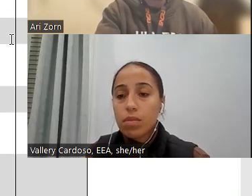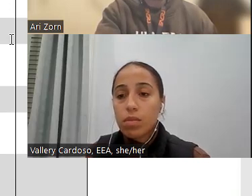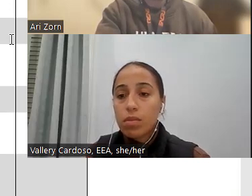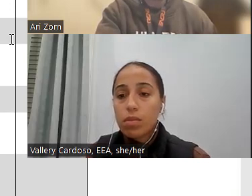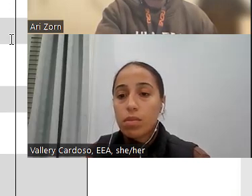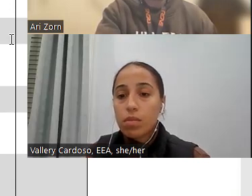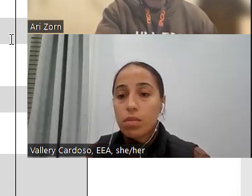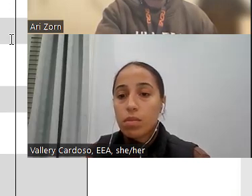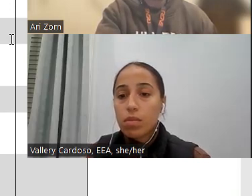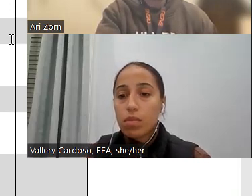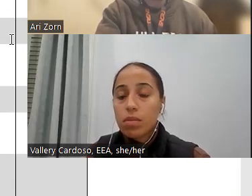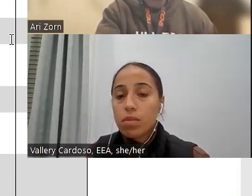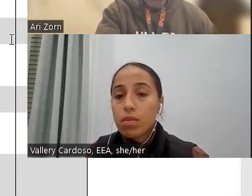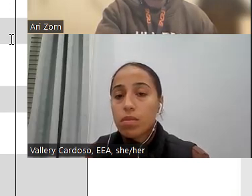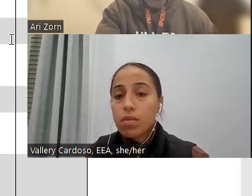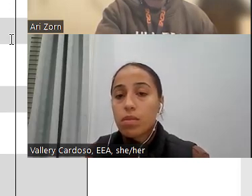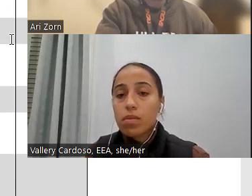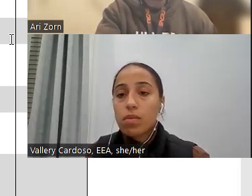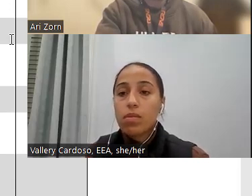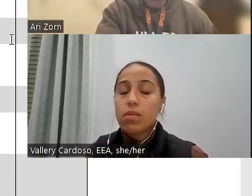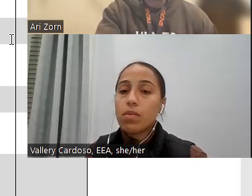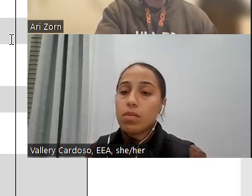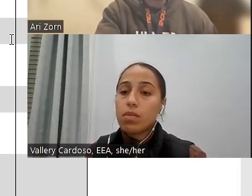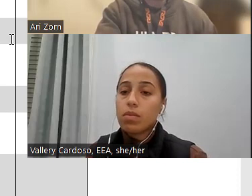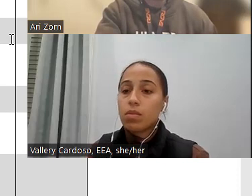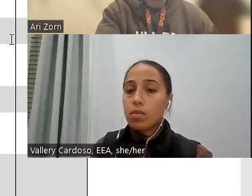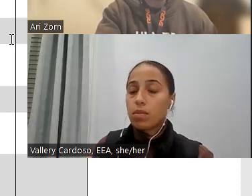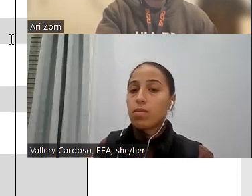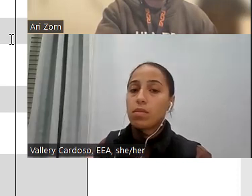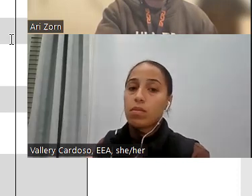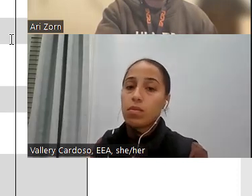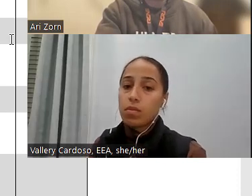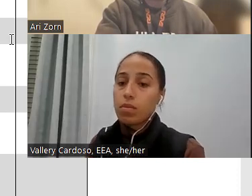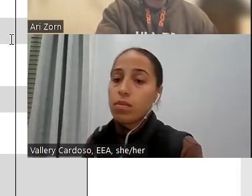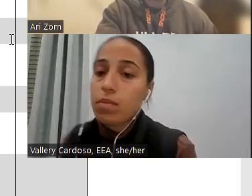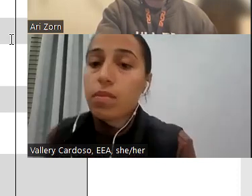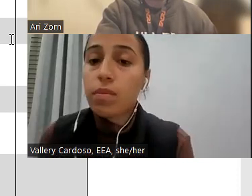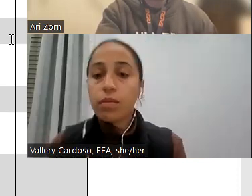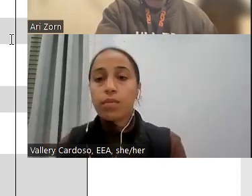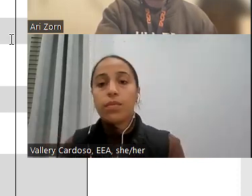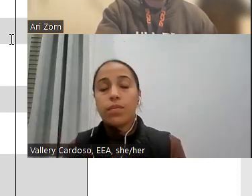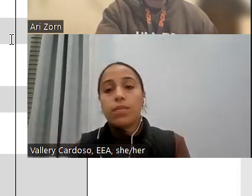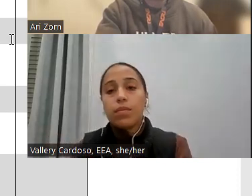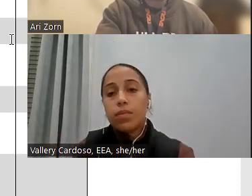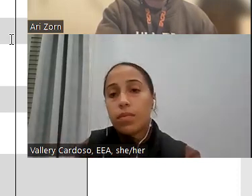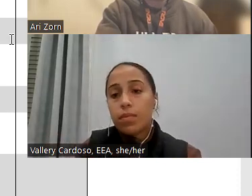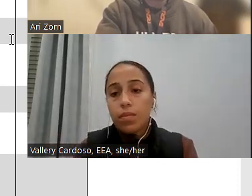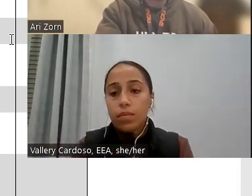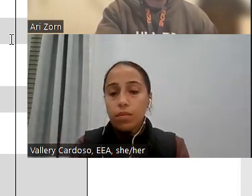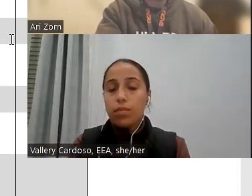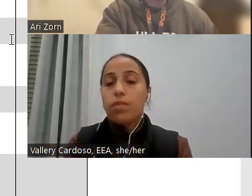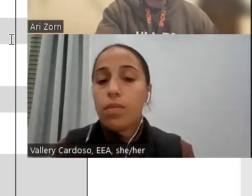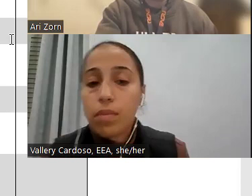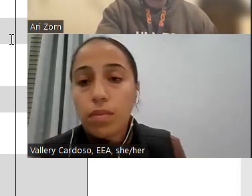for next gérer ça time if we're trying to pour consolidate it prochaine fois. into a document that we Si might nous want voulons mettre tout submit ça as dans